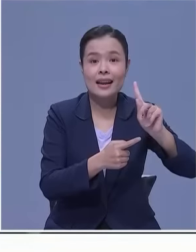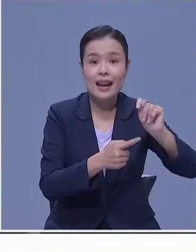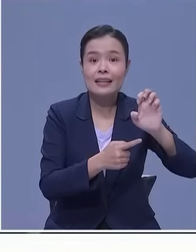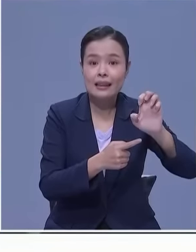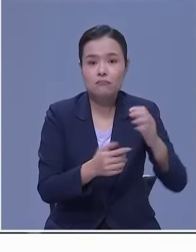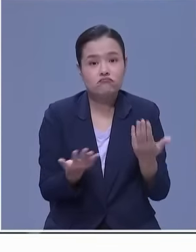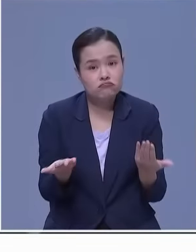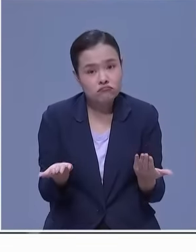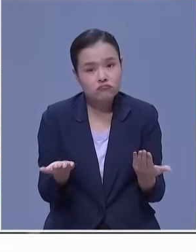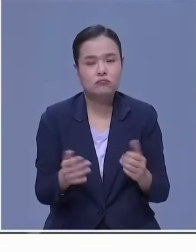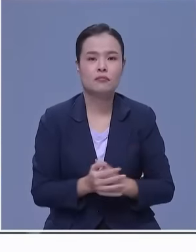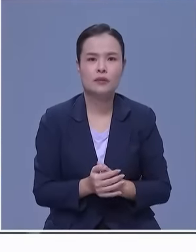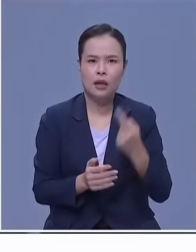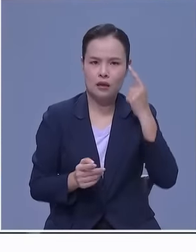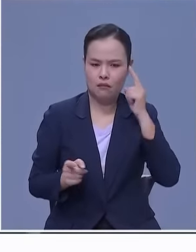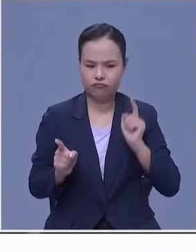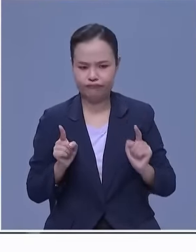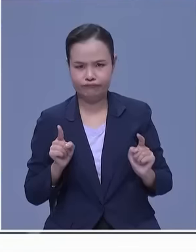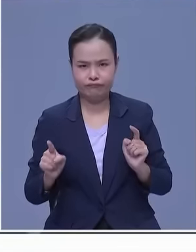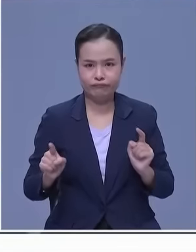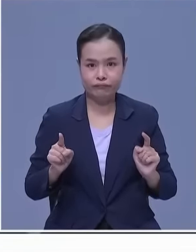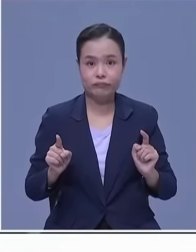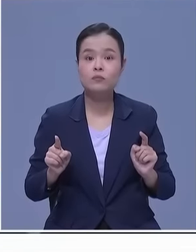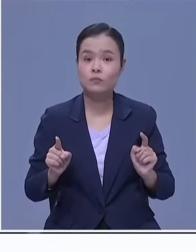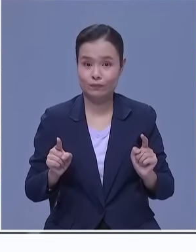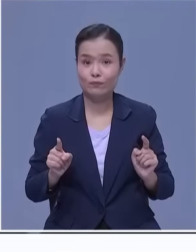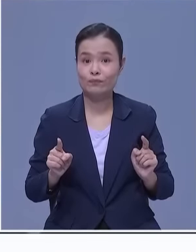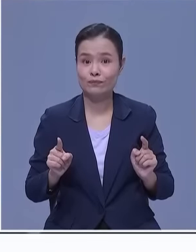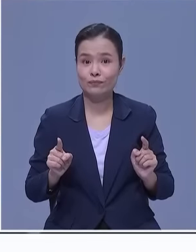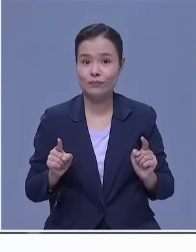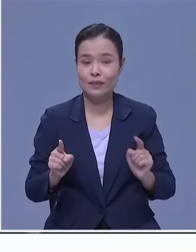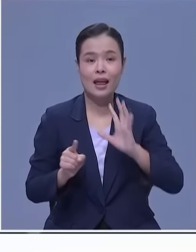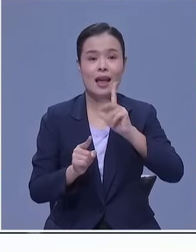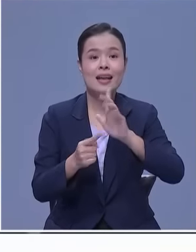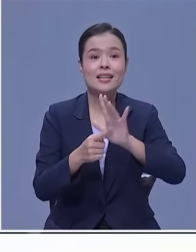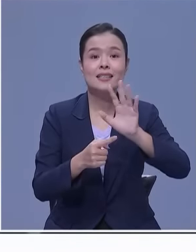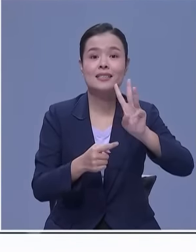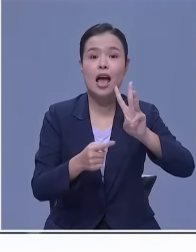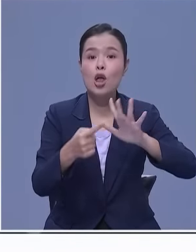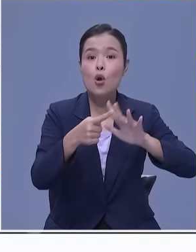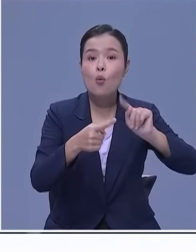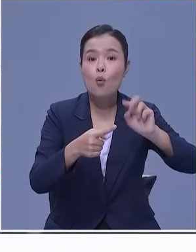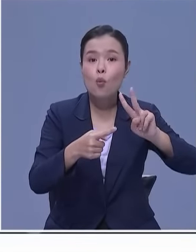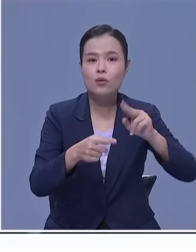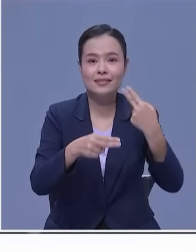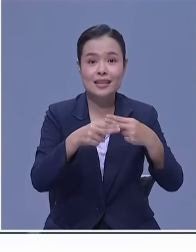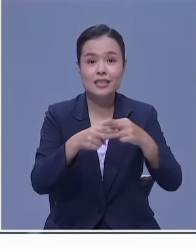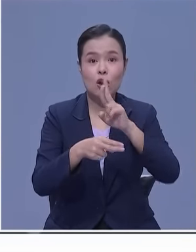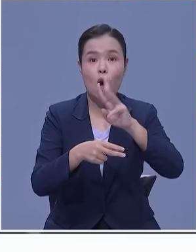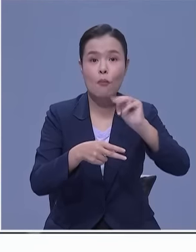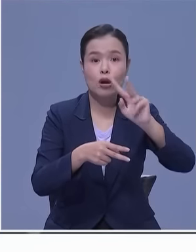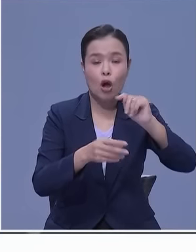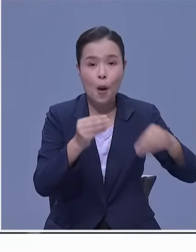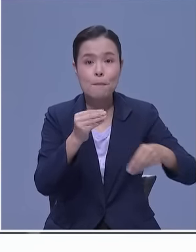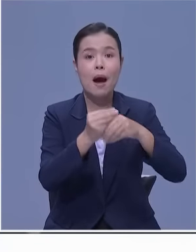หรืออาจจะยังอยู่ระหว่างการตัดสินใจก็ได้และจะเหลือในกลุ่มก้อนของคุณชัยวุฒนาคมานุสรที่บอกว่าเป็นรายชื่อรัฐมนตรีที่เพิ่มเข้าม